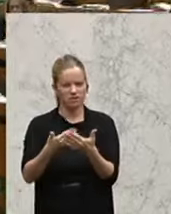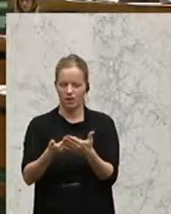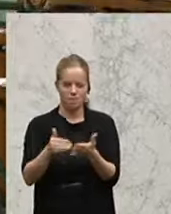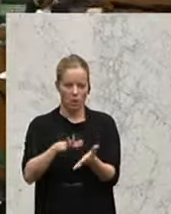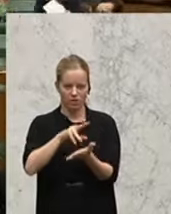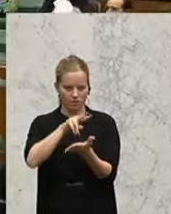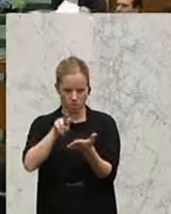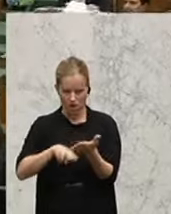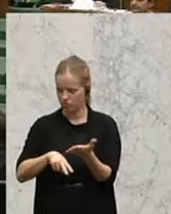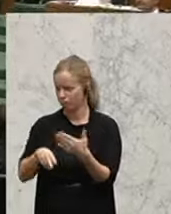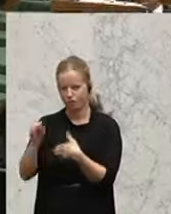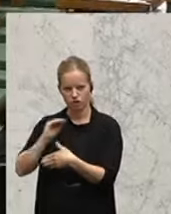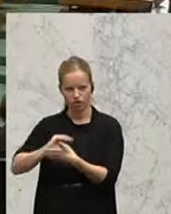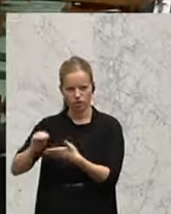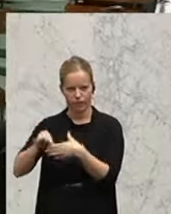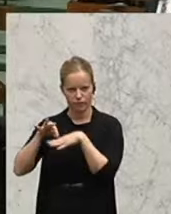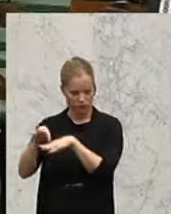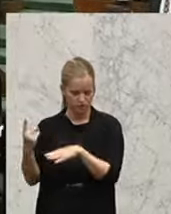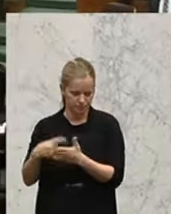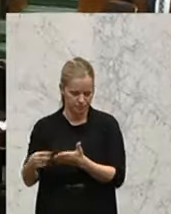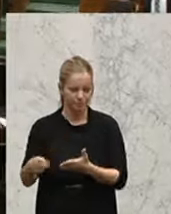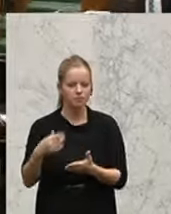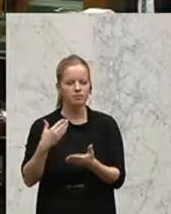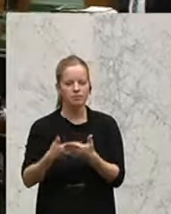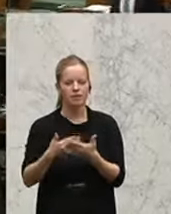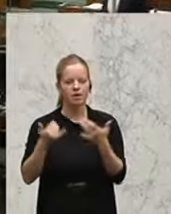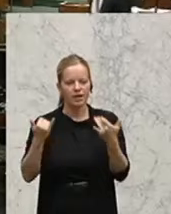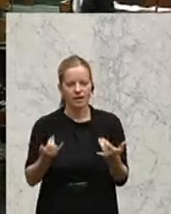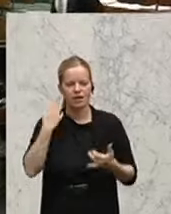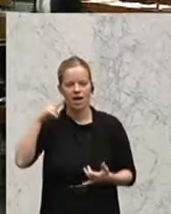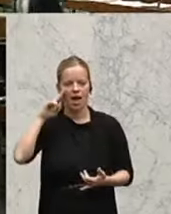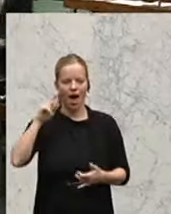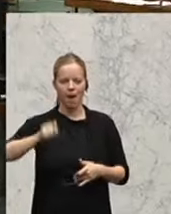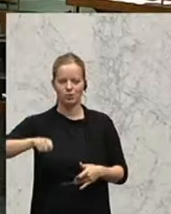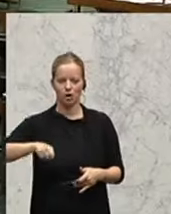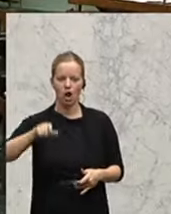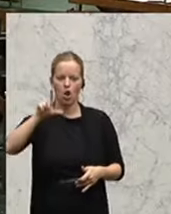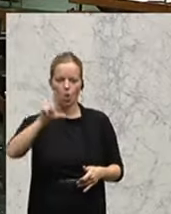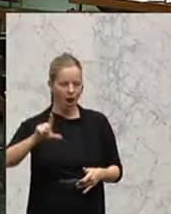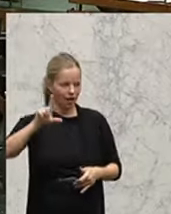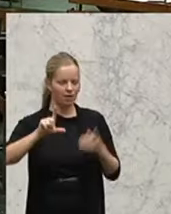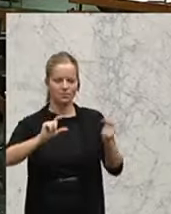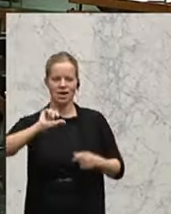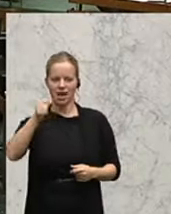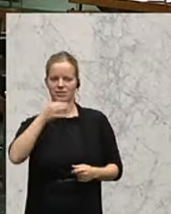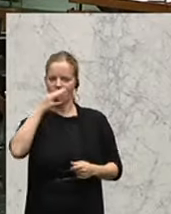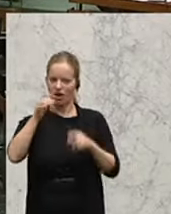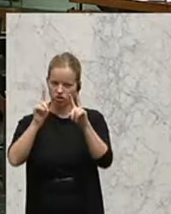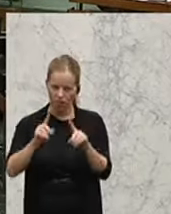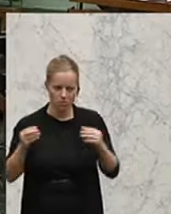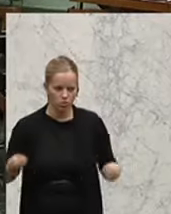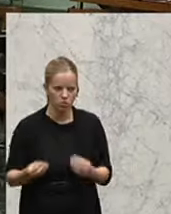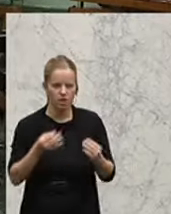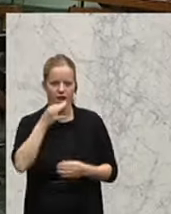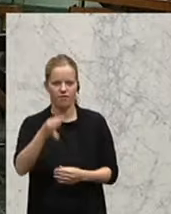Verlesung durch den Schriftführer. Und ich teile den Herrn Abgeordneten Loacker als ersten Fragesteller zur Begründung der